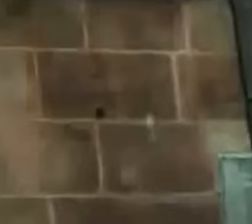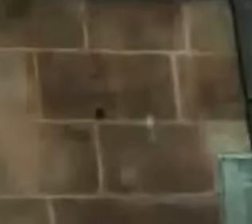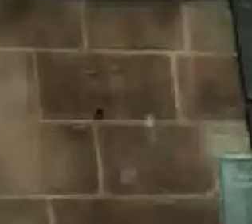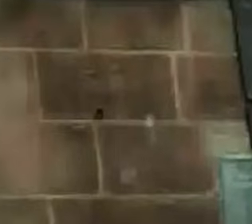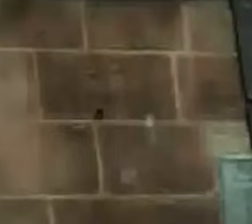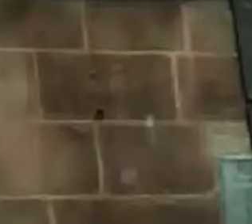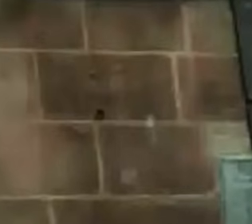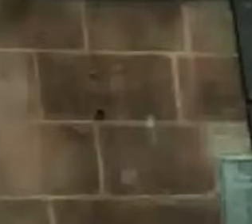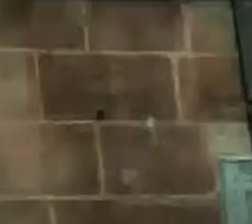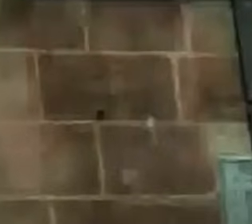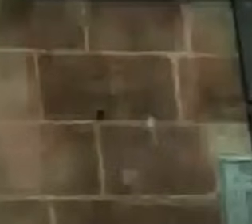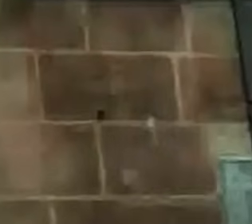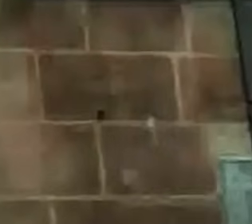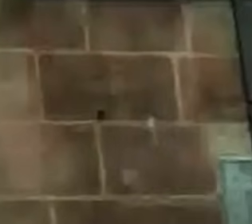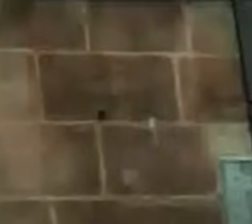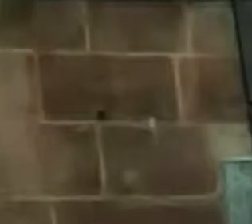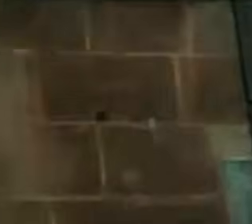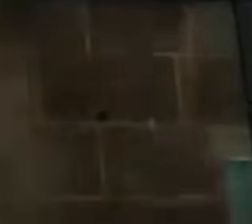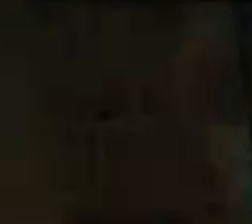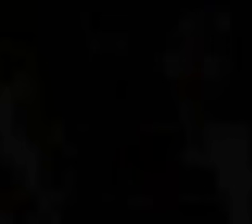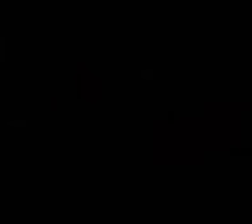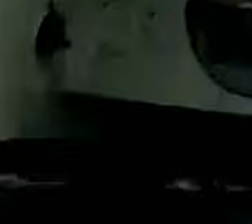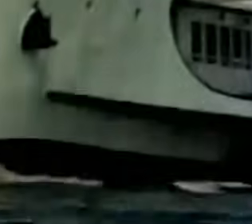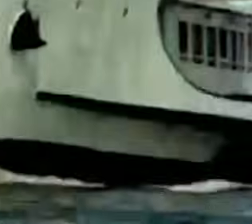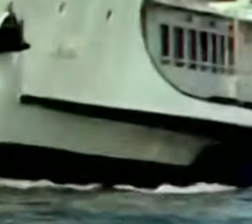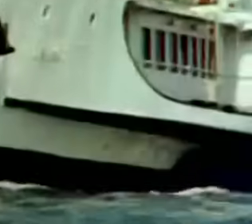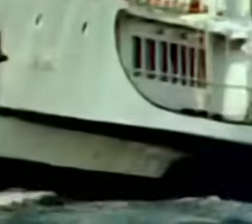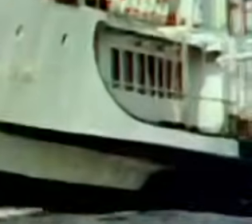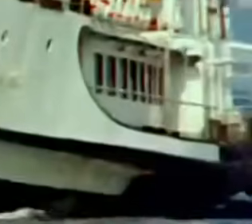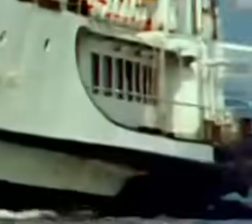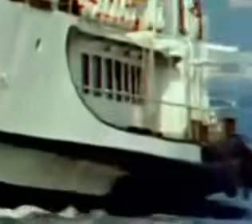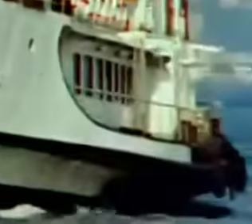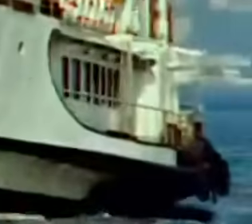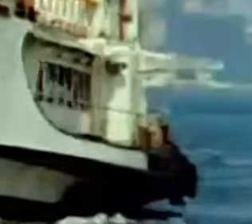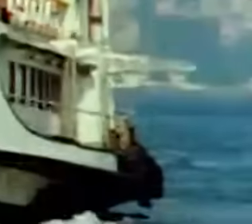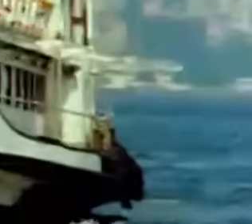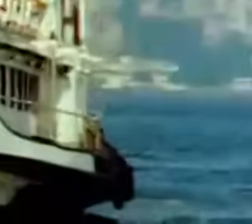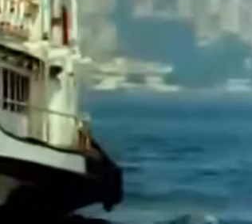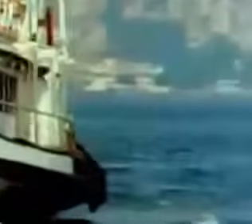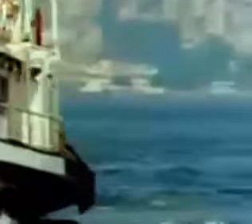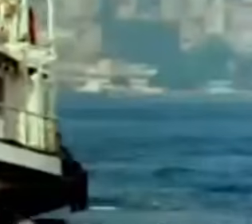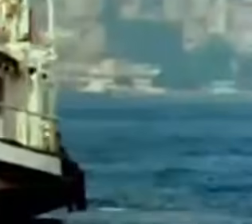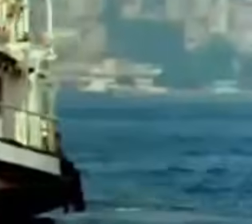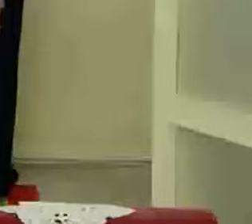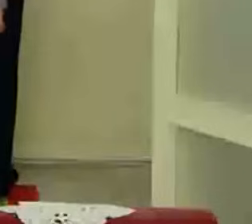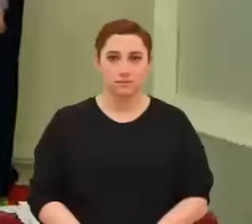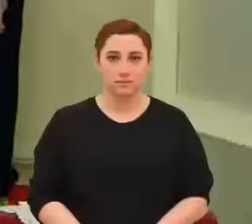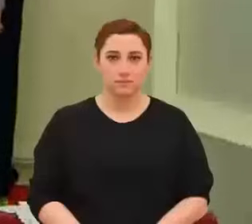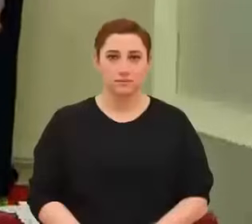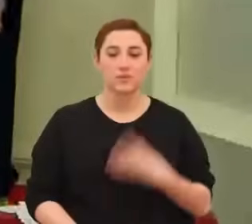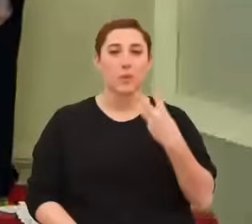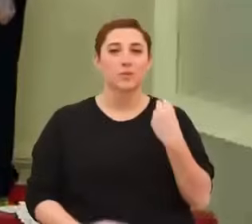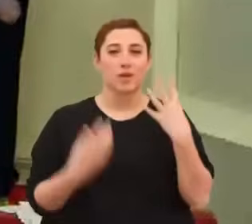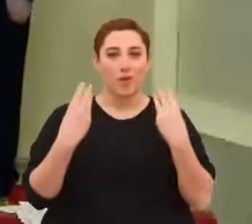Ergun merdivenin son basamağına indi, süpürmeye devam ediyor. İstanbul 1984. Nazlı'dan Fehmi'nin gömleğine son